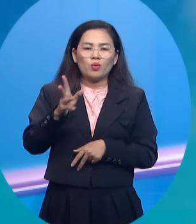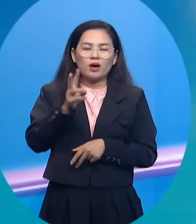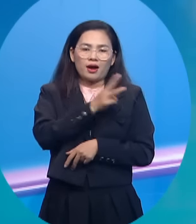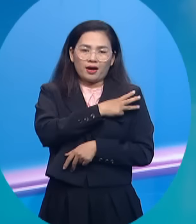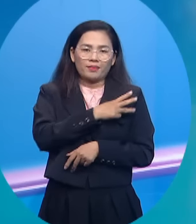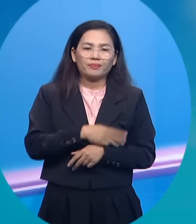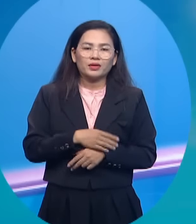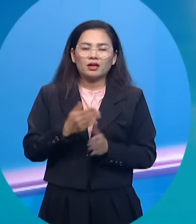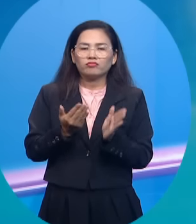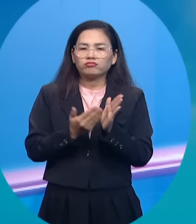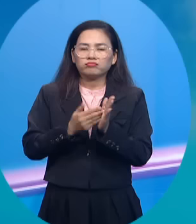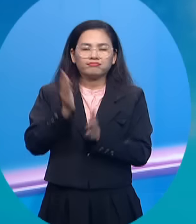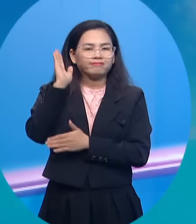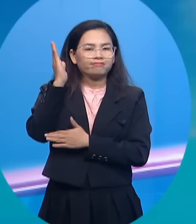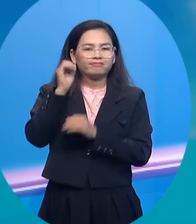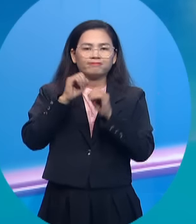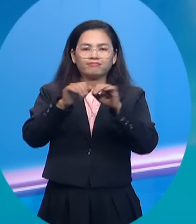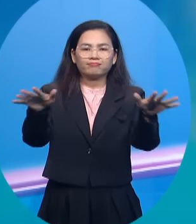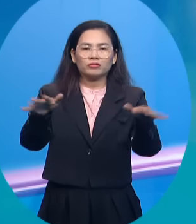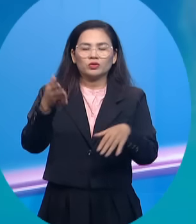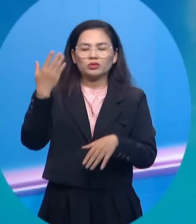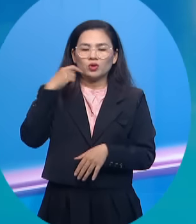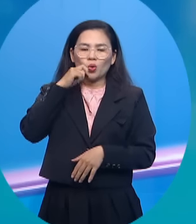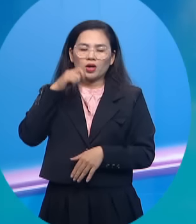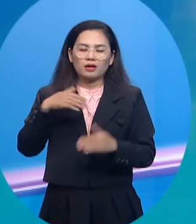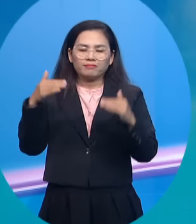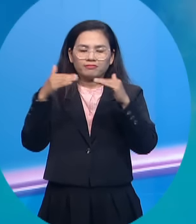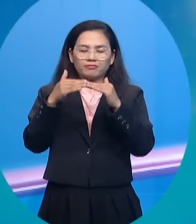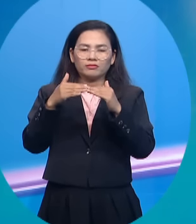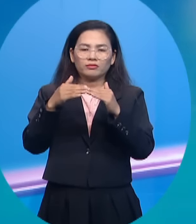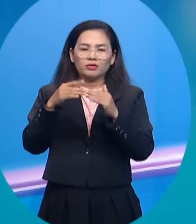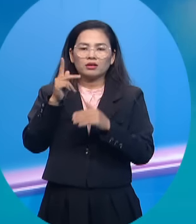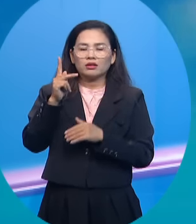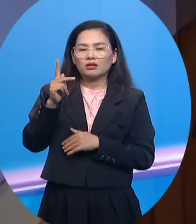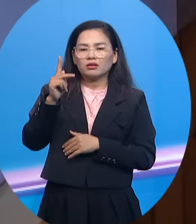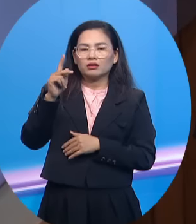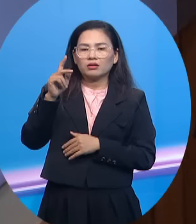công khai đầu tiên kể từ khi Ukraine phát động cuộc tấn công vào Kursk.